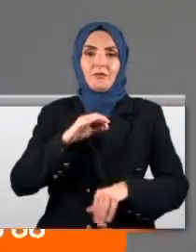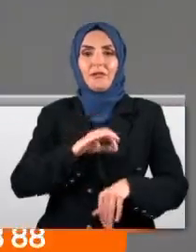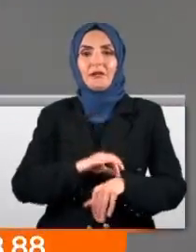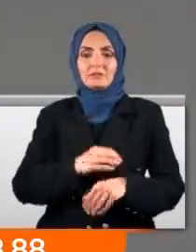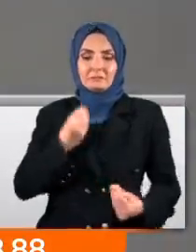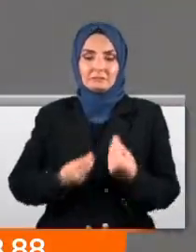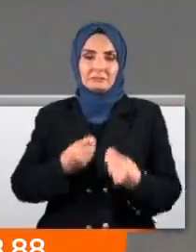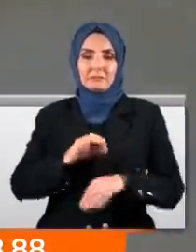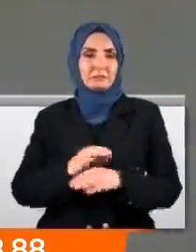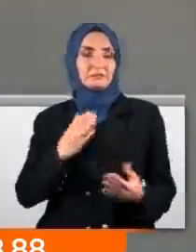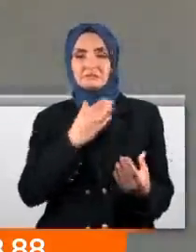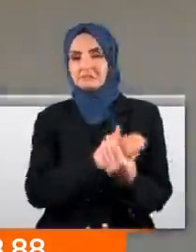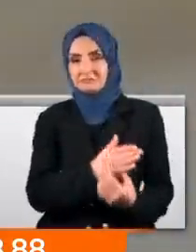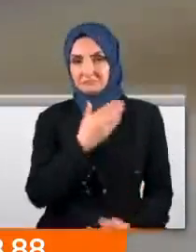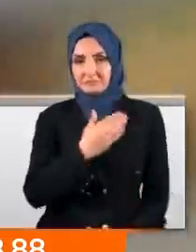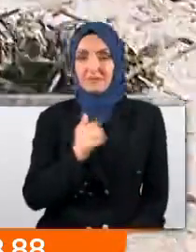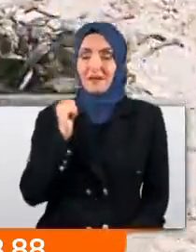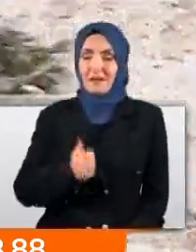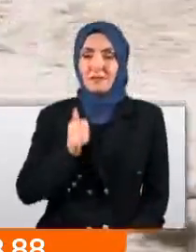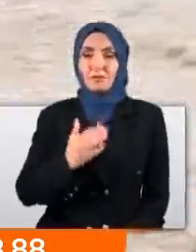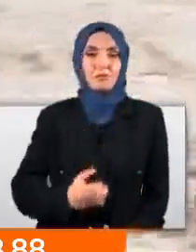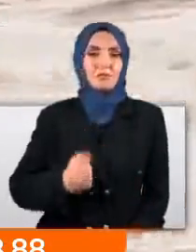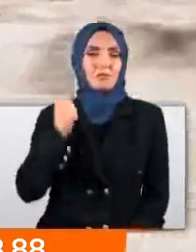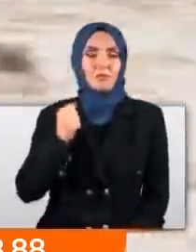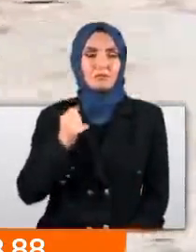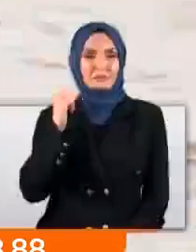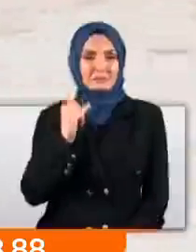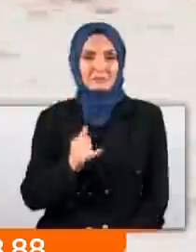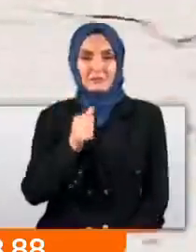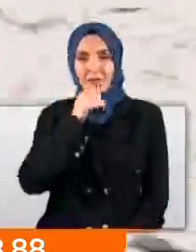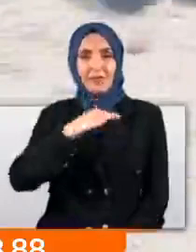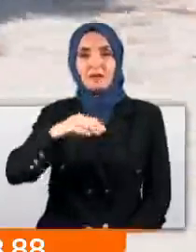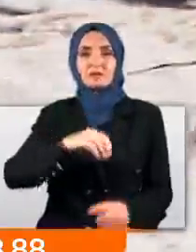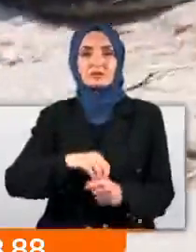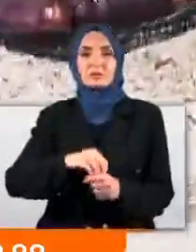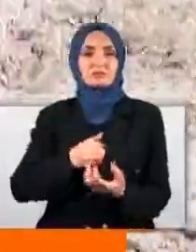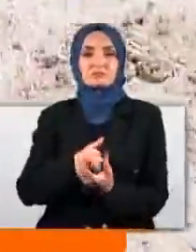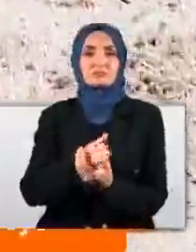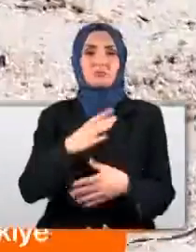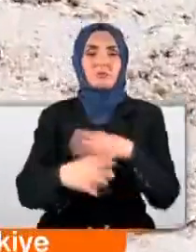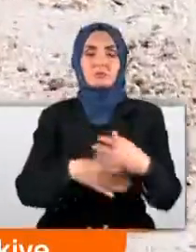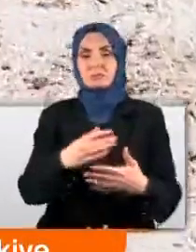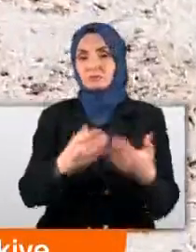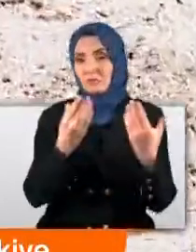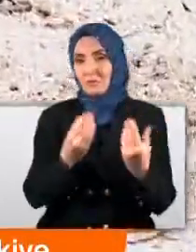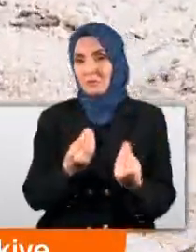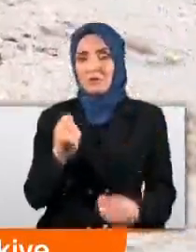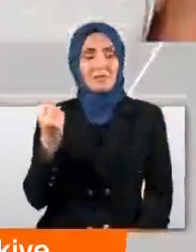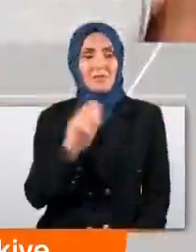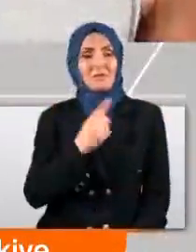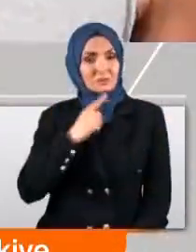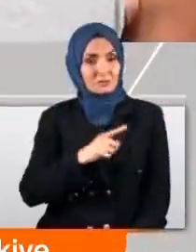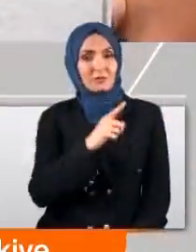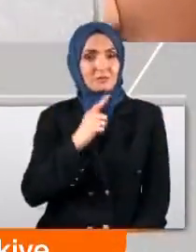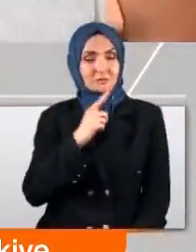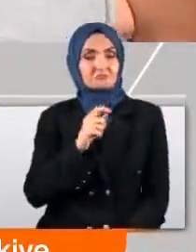gün denize karışan tonlarca pislik. Tehlike de bitmiyor hastalıklarda. Üstelik defalarca yapılan şikayetlere rağmen.